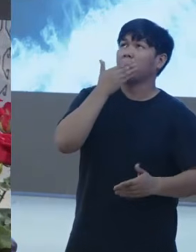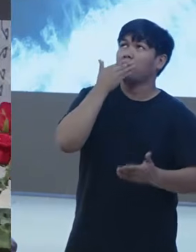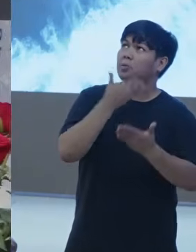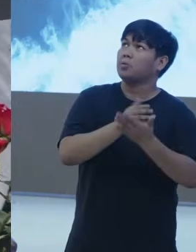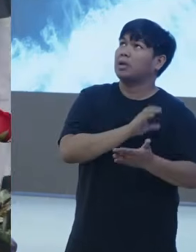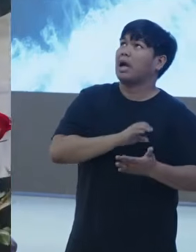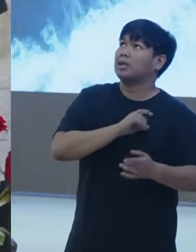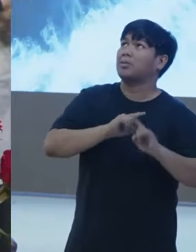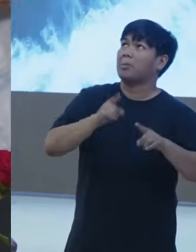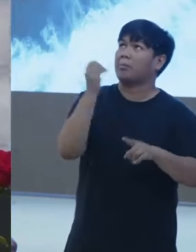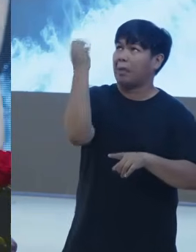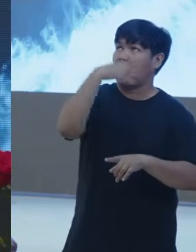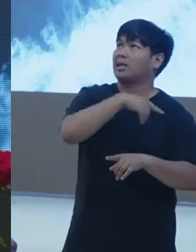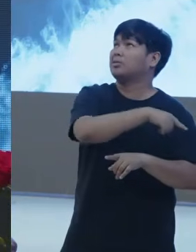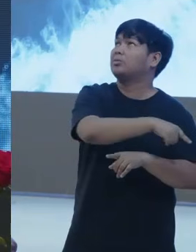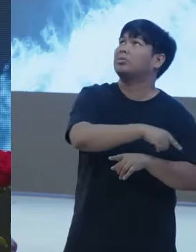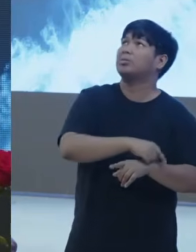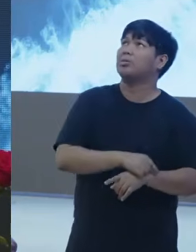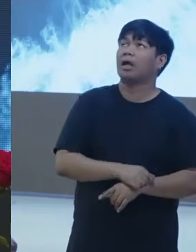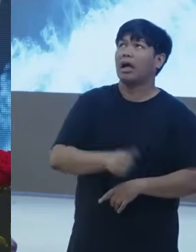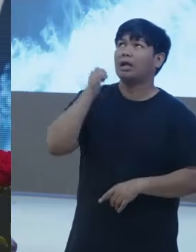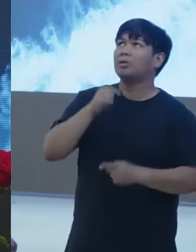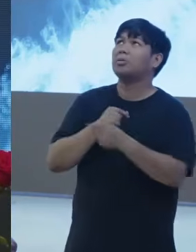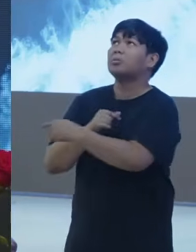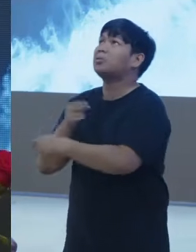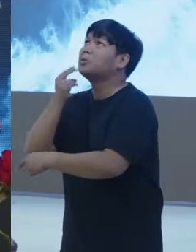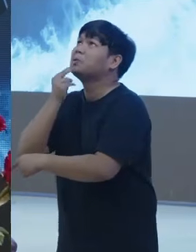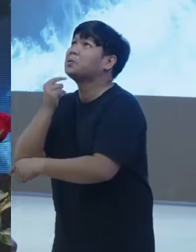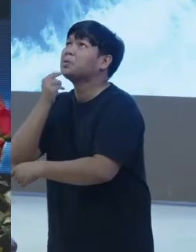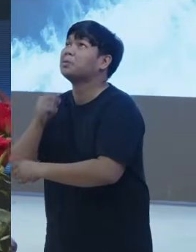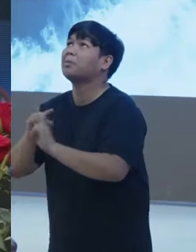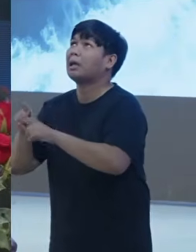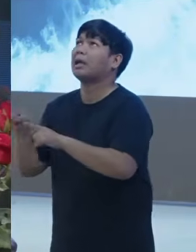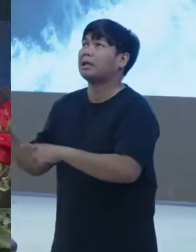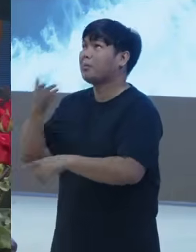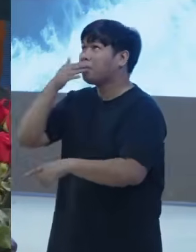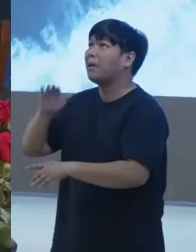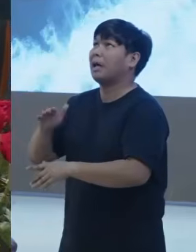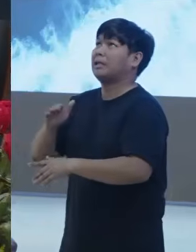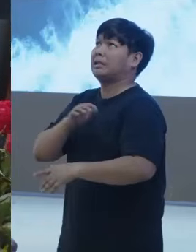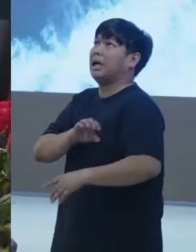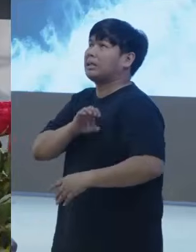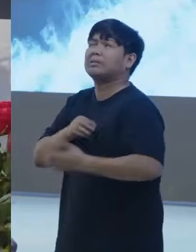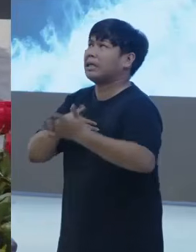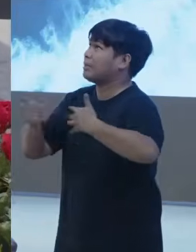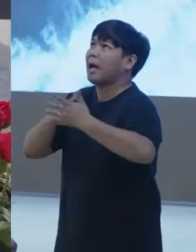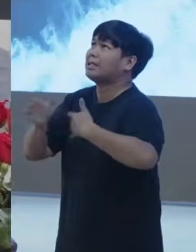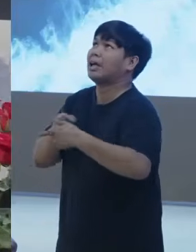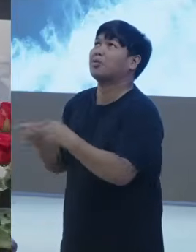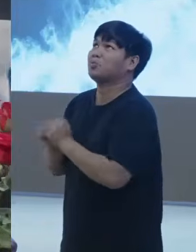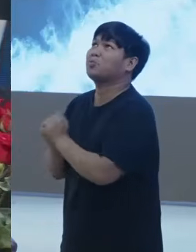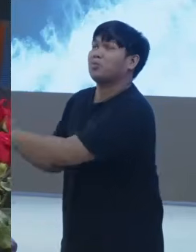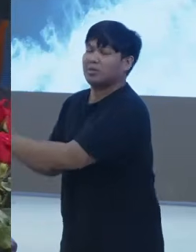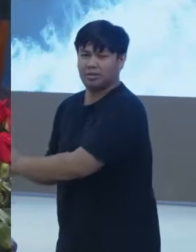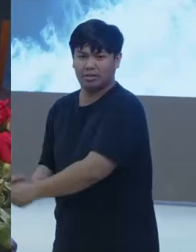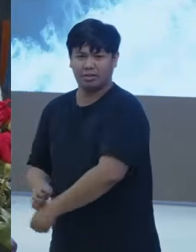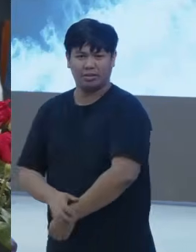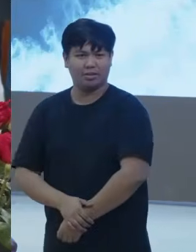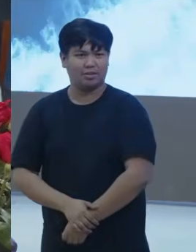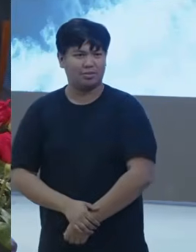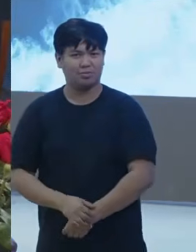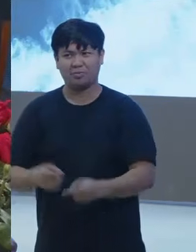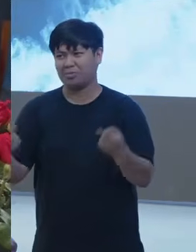ito. Ay hindi, ang kalooban ko sa iyo dito. Paano ko alam na kalooban ko sa iyo